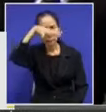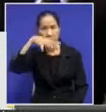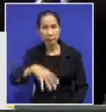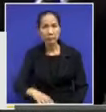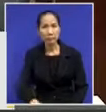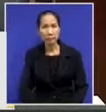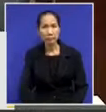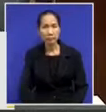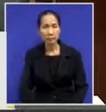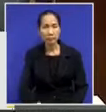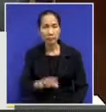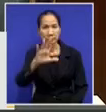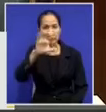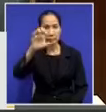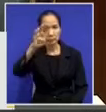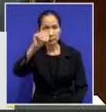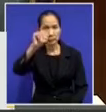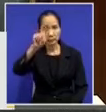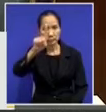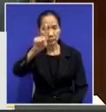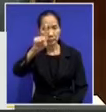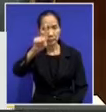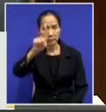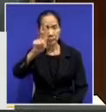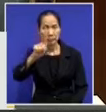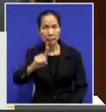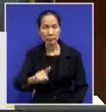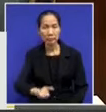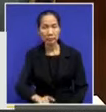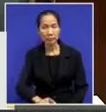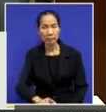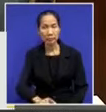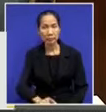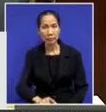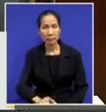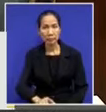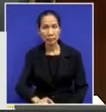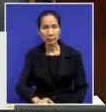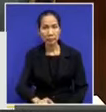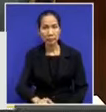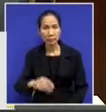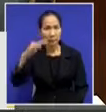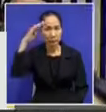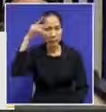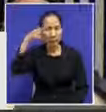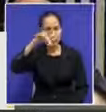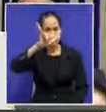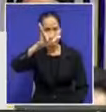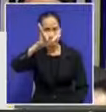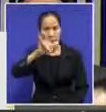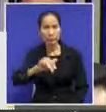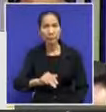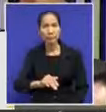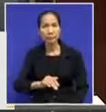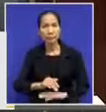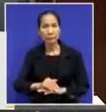กิจค่ะ 541นางสิรินาปาวะโลลานวิทยา พลเอกประยุทธ์จันทร์โอชาค่